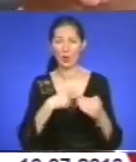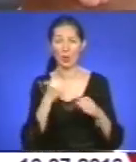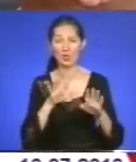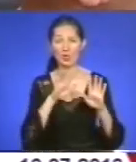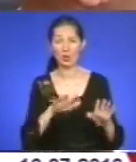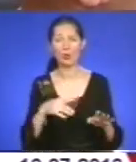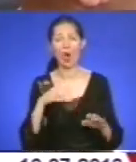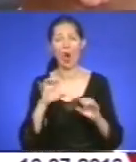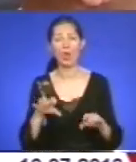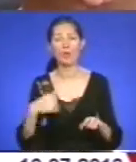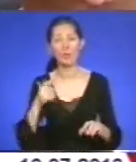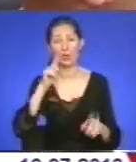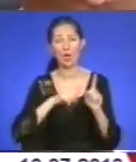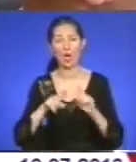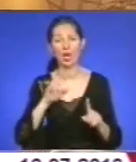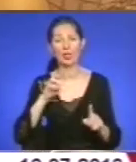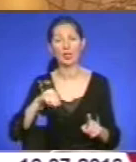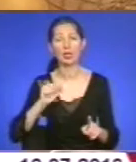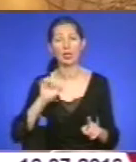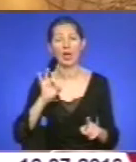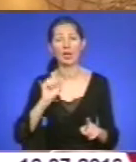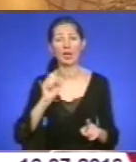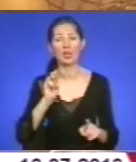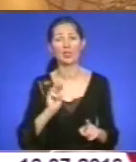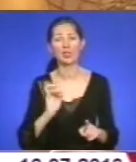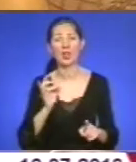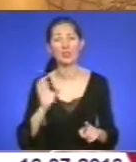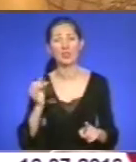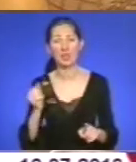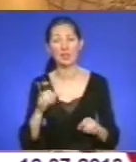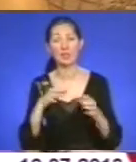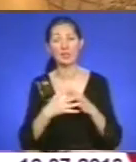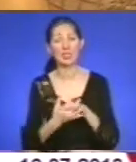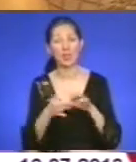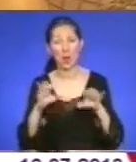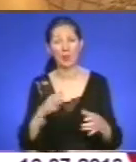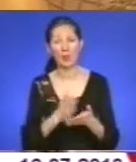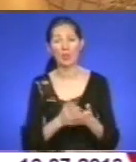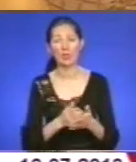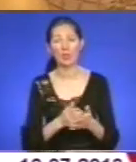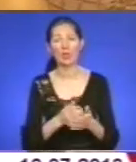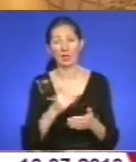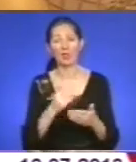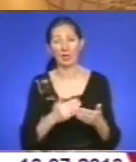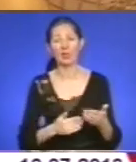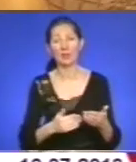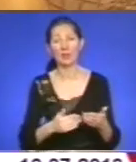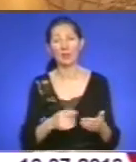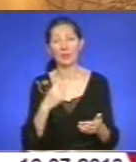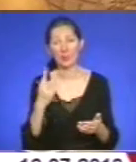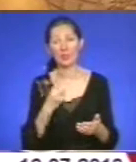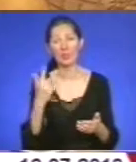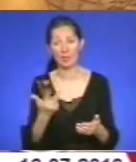заступник голови обласної ради Сергій Таришевський. Селищні голови у нас мають таку тенденцію, і двічі, і тричі обираються, і